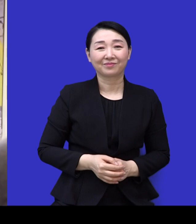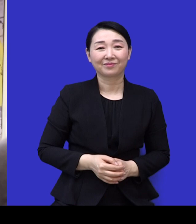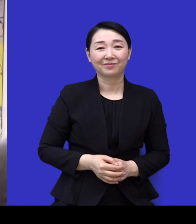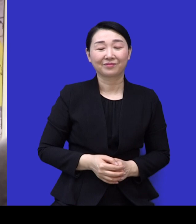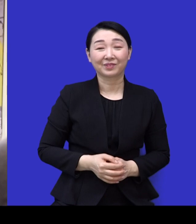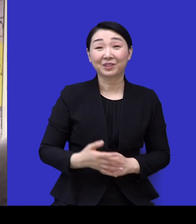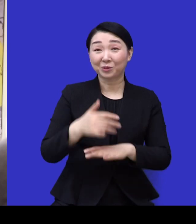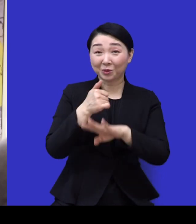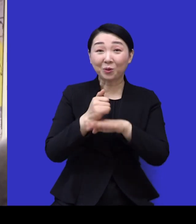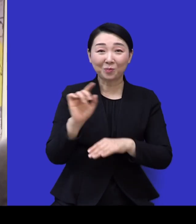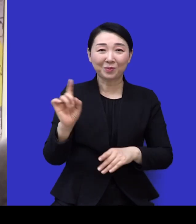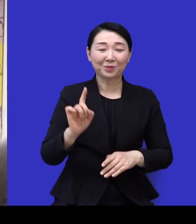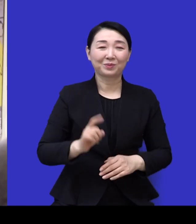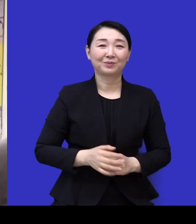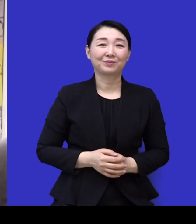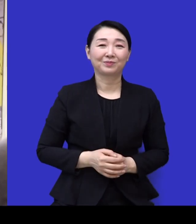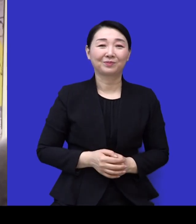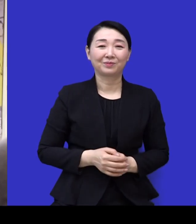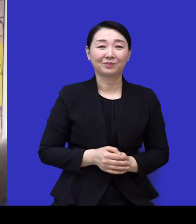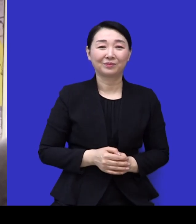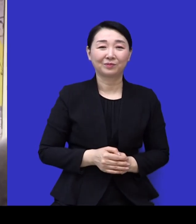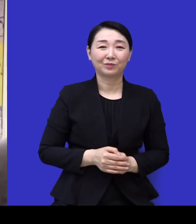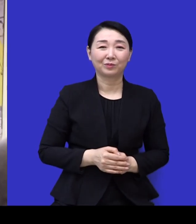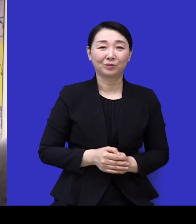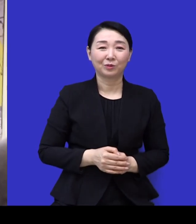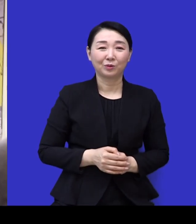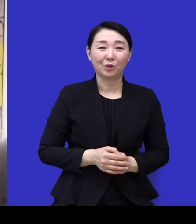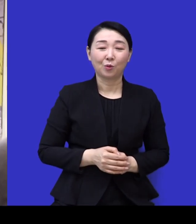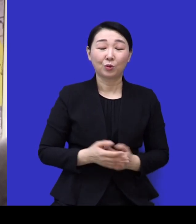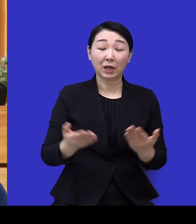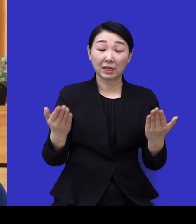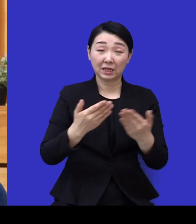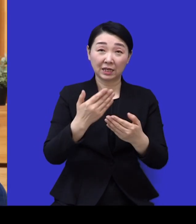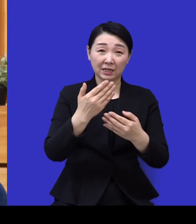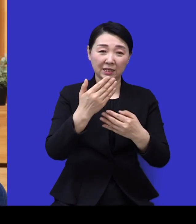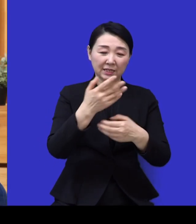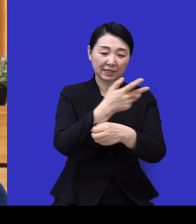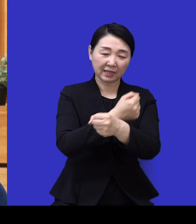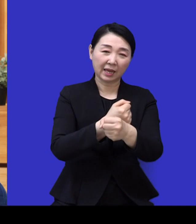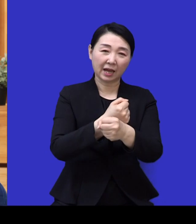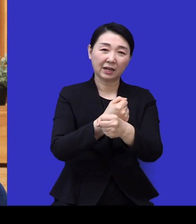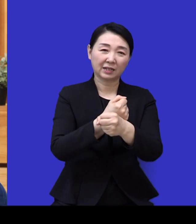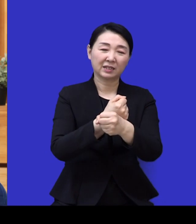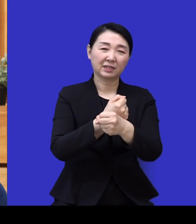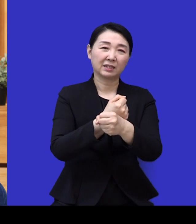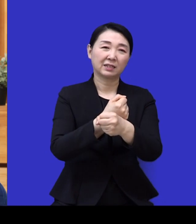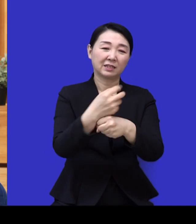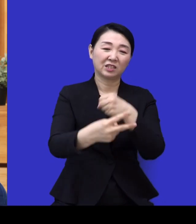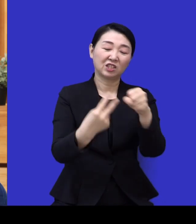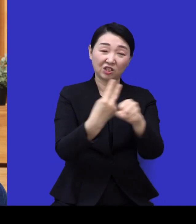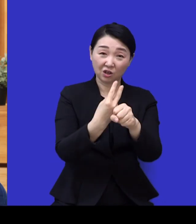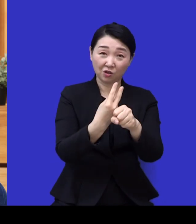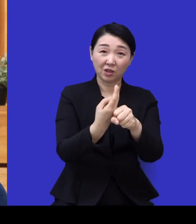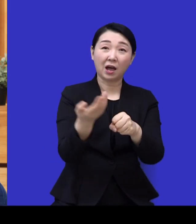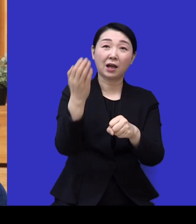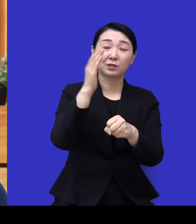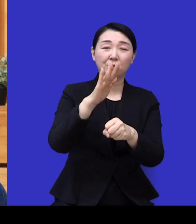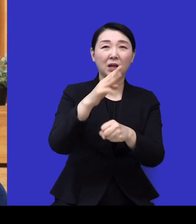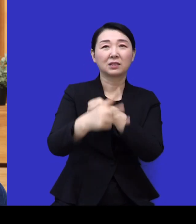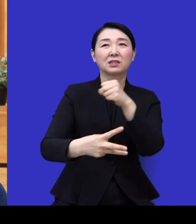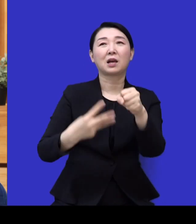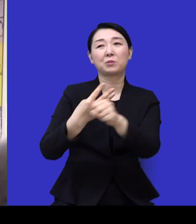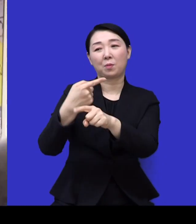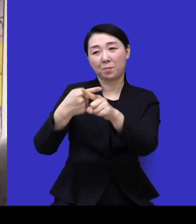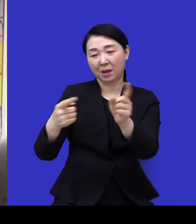하여튼 결론적으로는 예. 저희가 2년 프로젝트인데 3년 반을 합니다. 그리고 그때 그분을 그 위로는 한 번도 뵙지